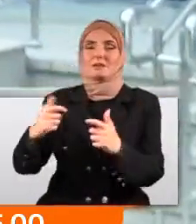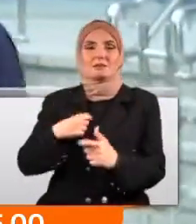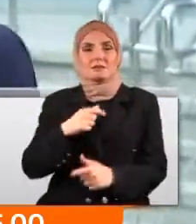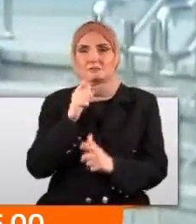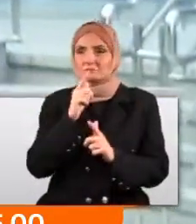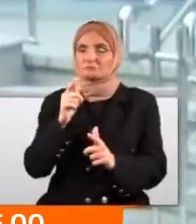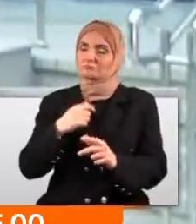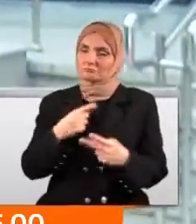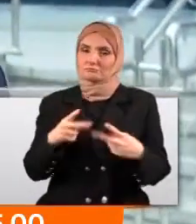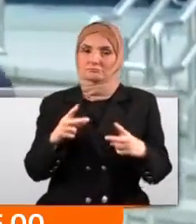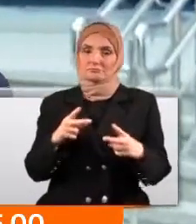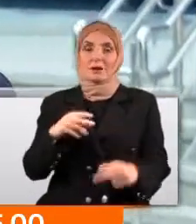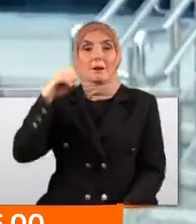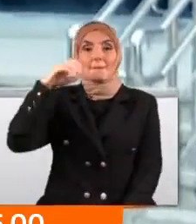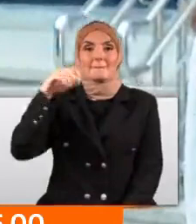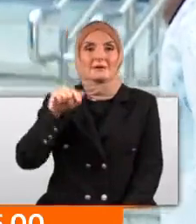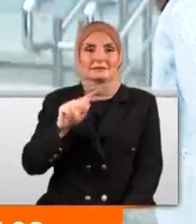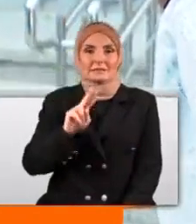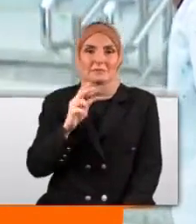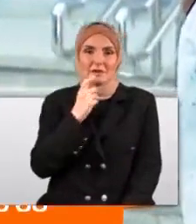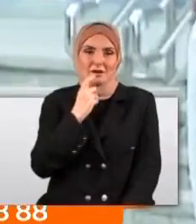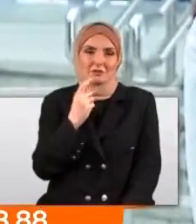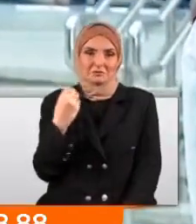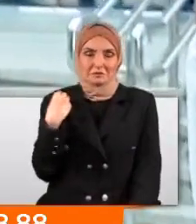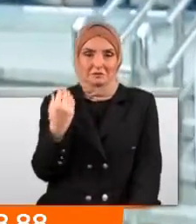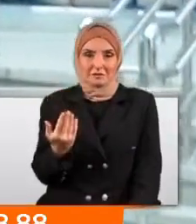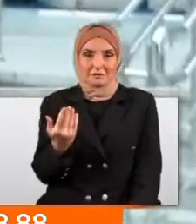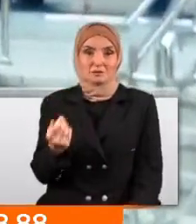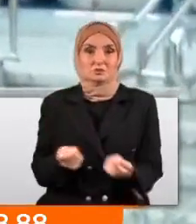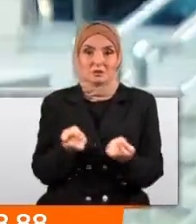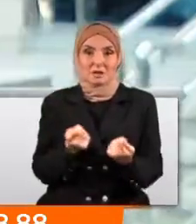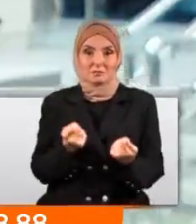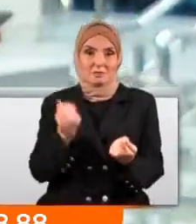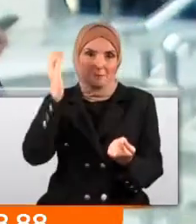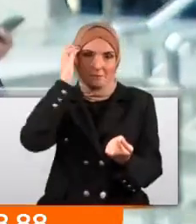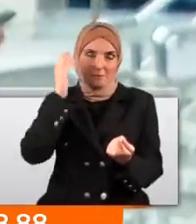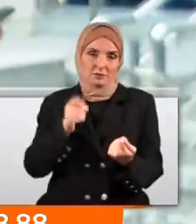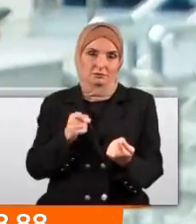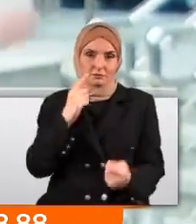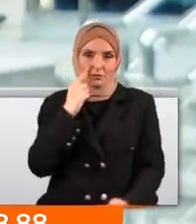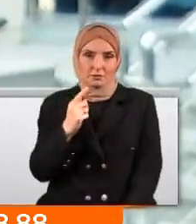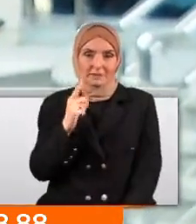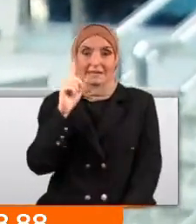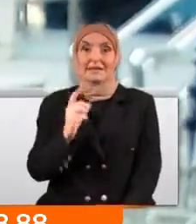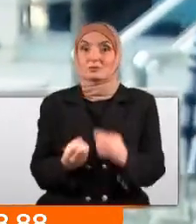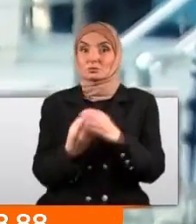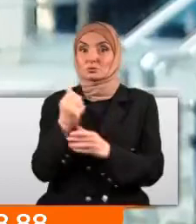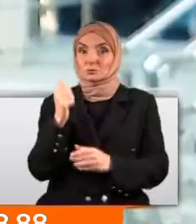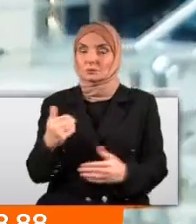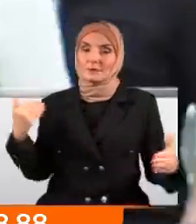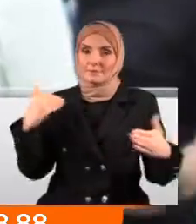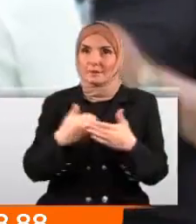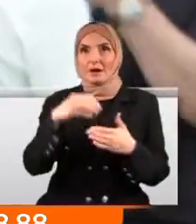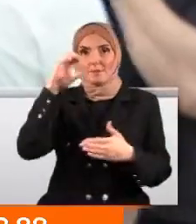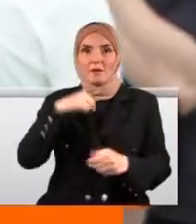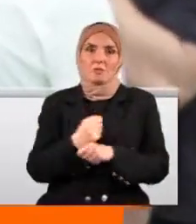Parti'miz henüz 22 yaşında. Aslında daha çalışmaların çok başlangıcında. Ben ilk kurulduğu günden beri AK Parti'de görev yapan bir